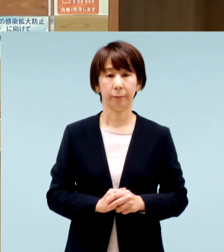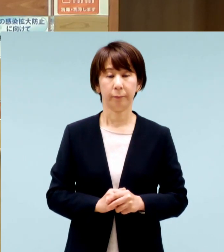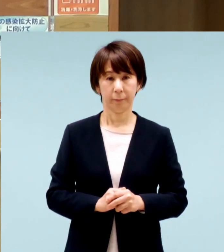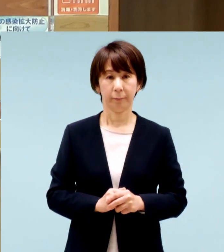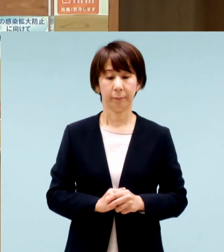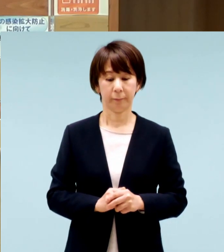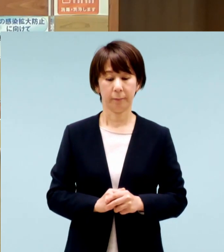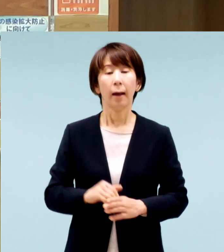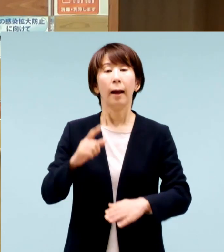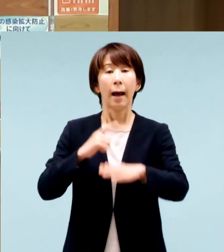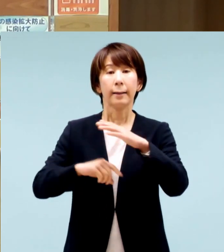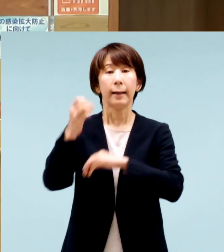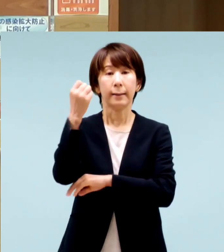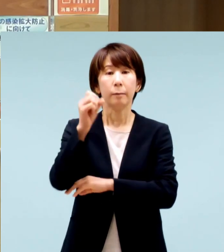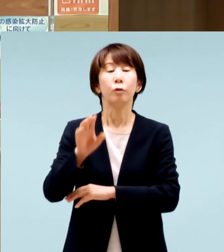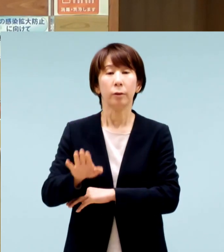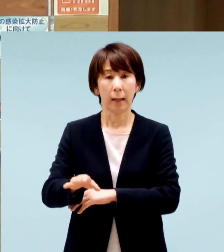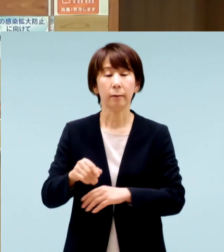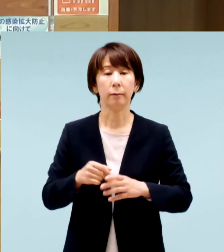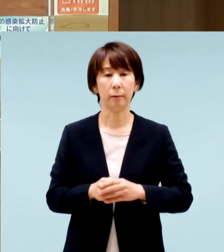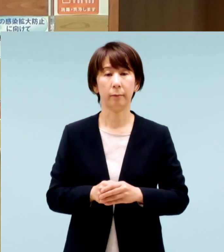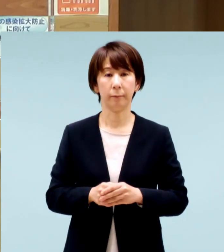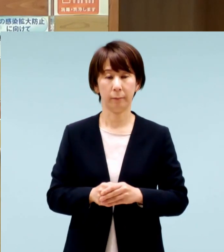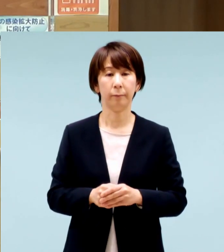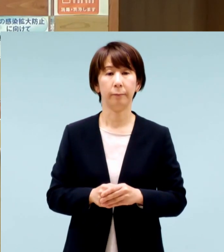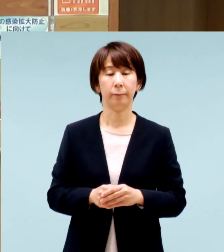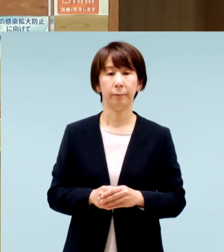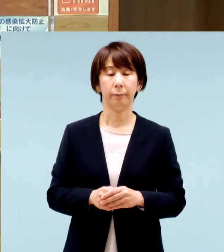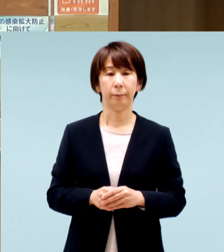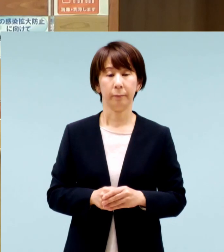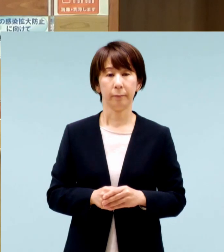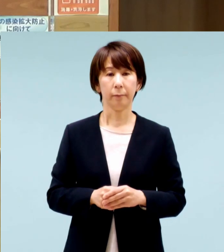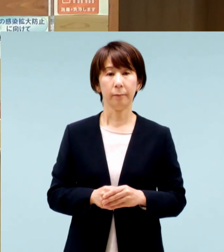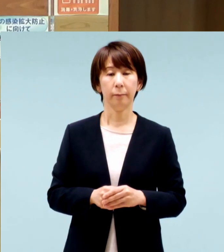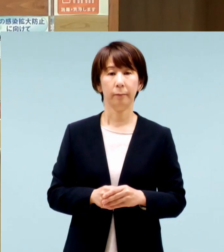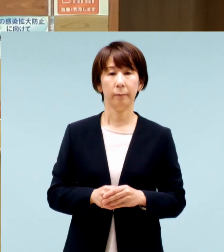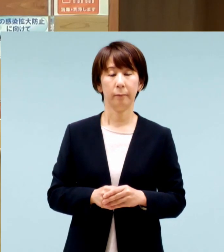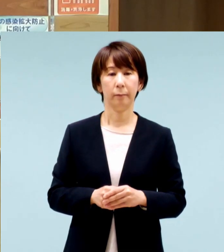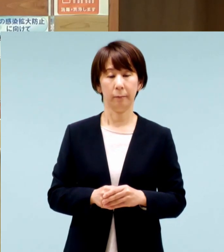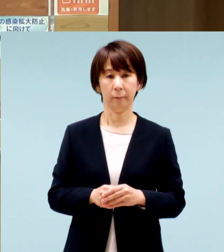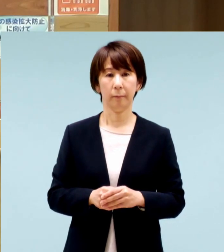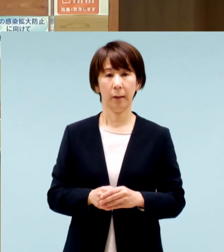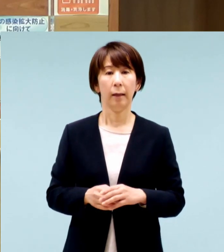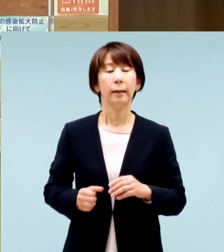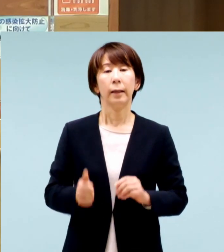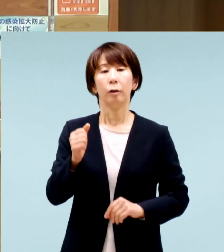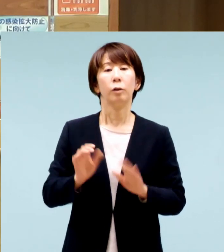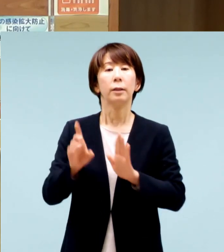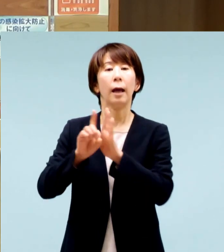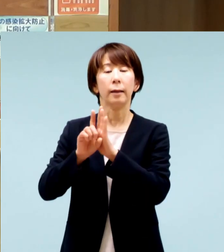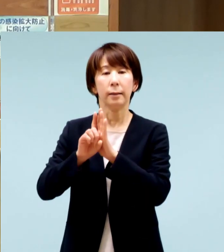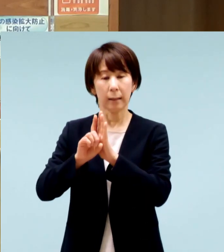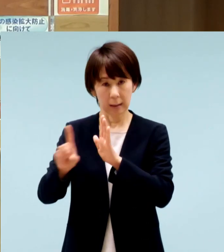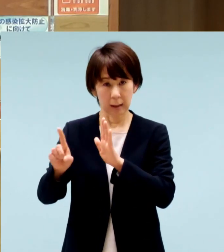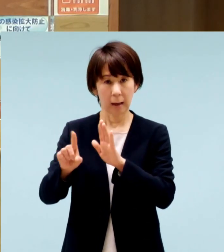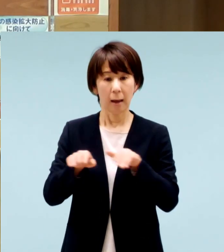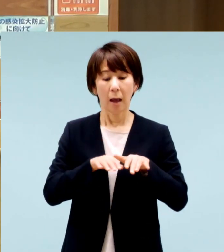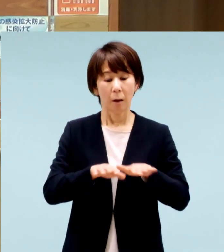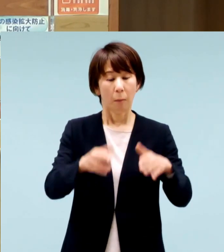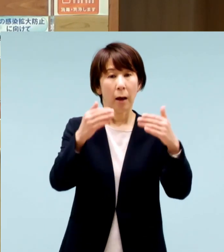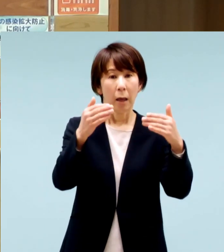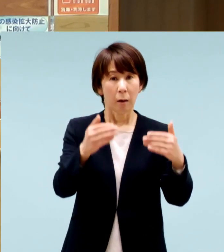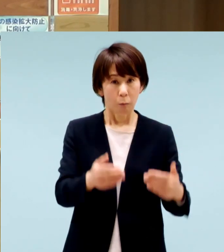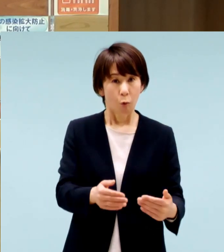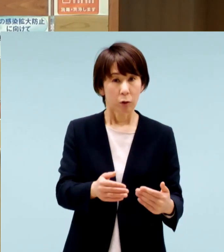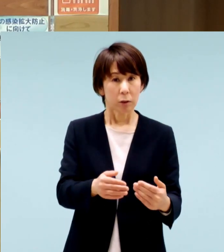朝日新聞の加山です。あと今の質問に関連してお伺いしますが、例えばその緊急事態宣言のいやまん延防止等の